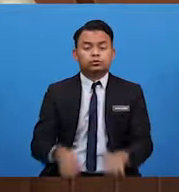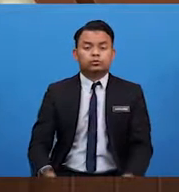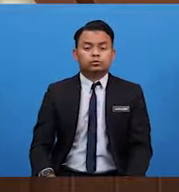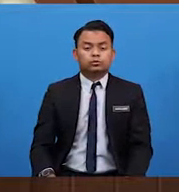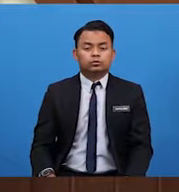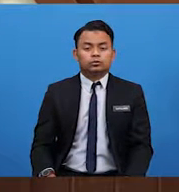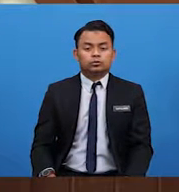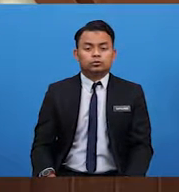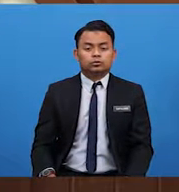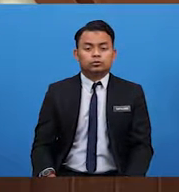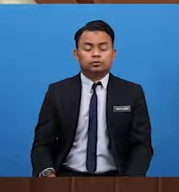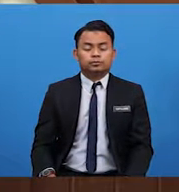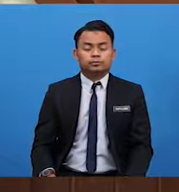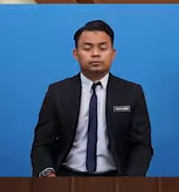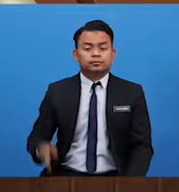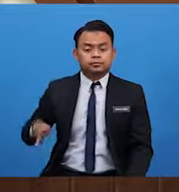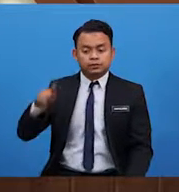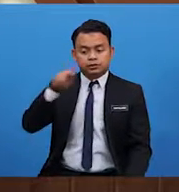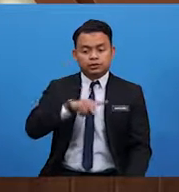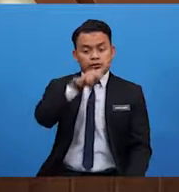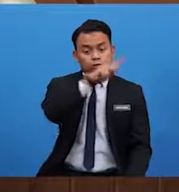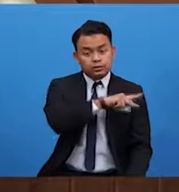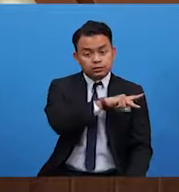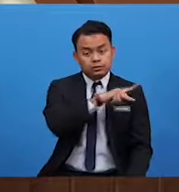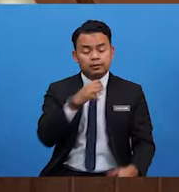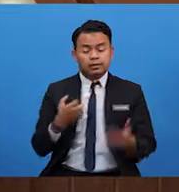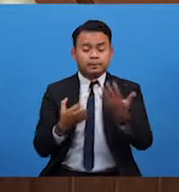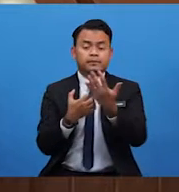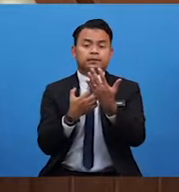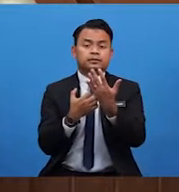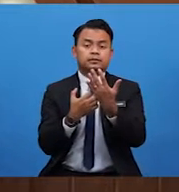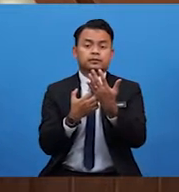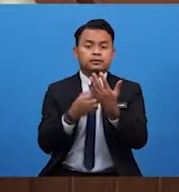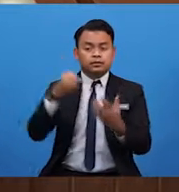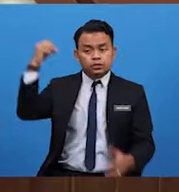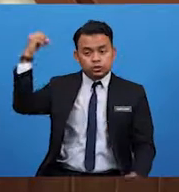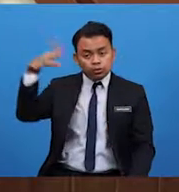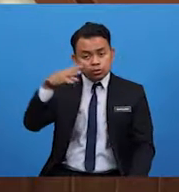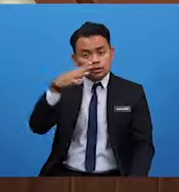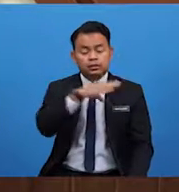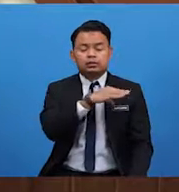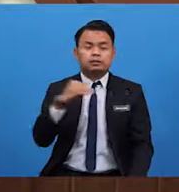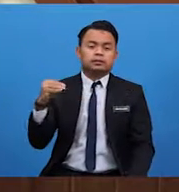jana kuasa, bateri, solar dan sebagainya.